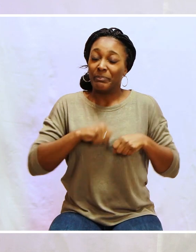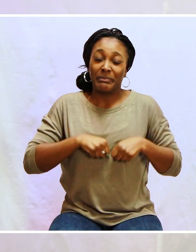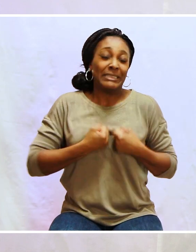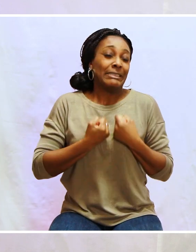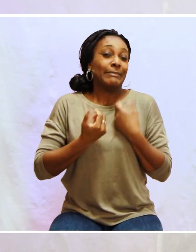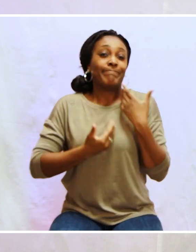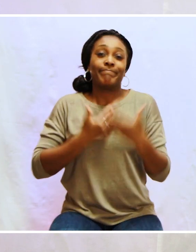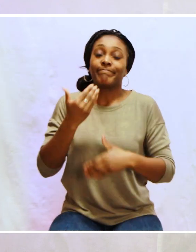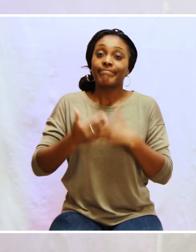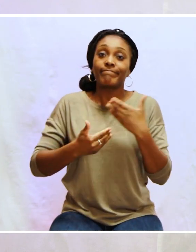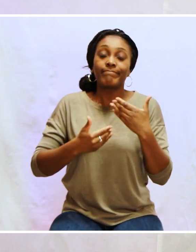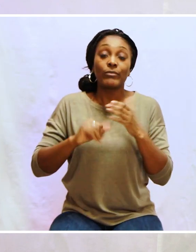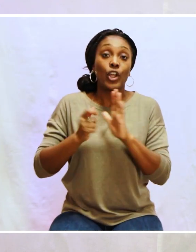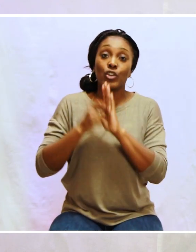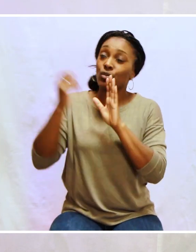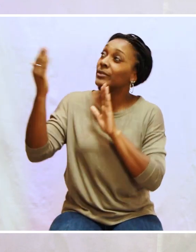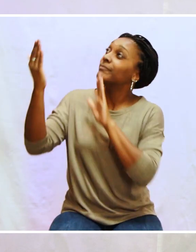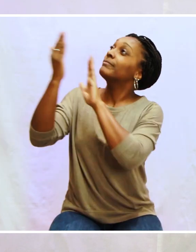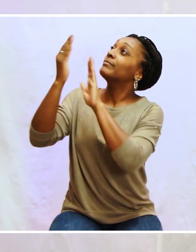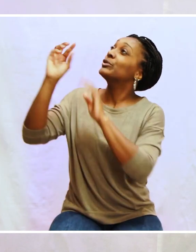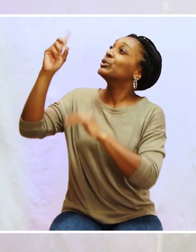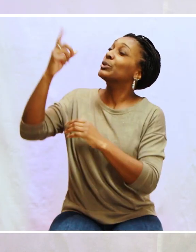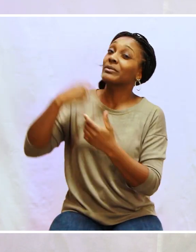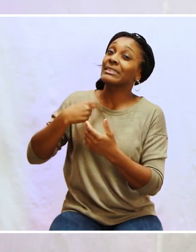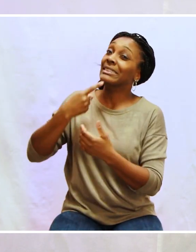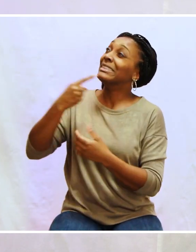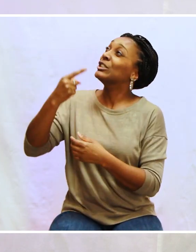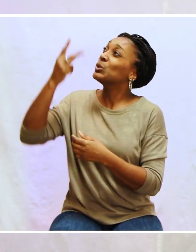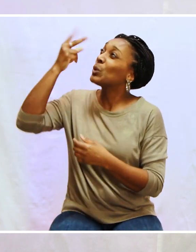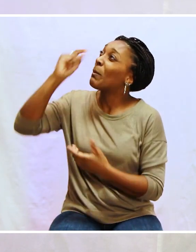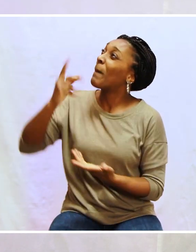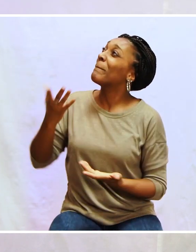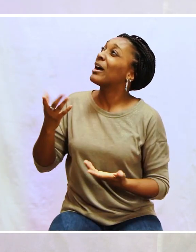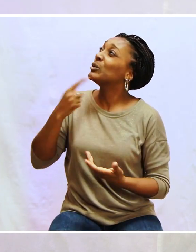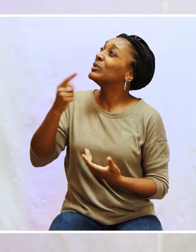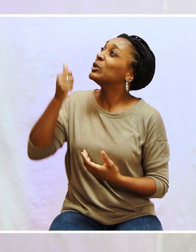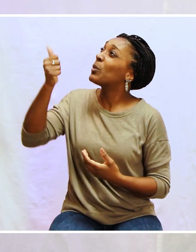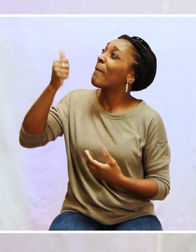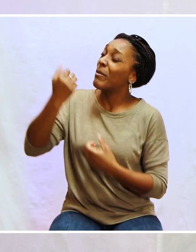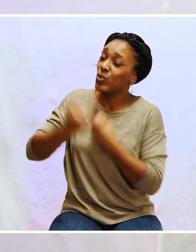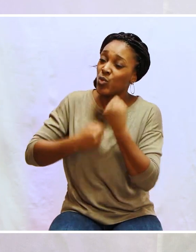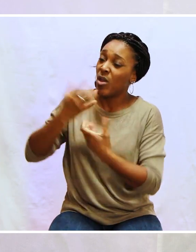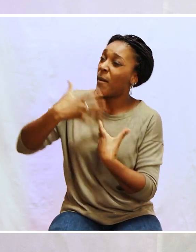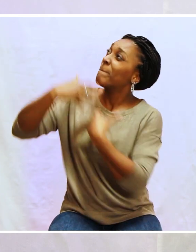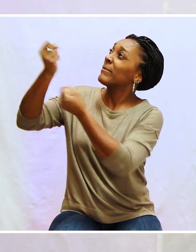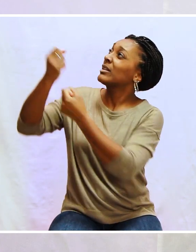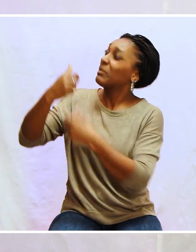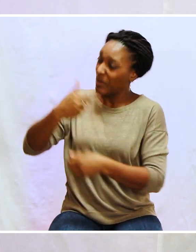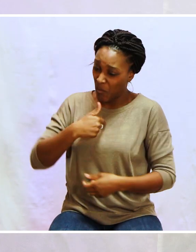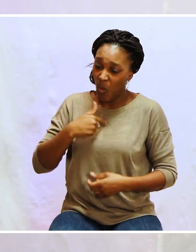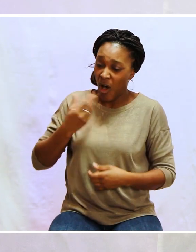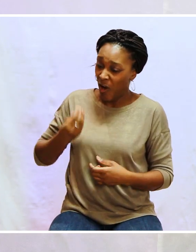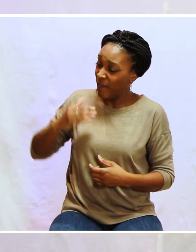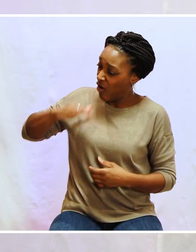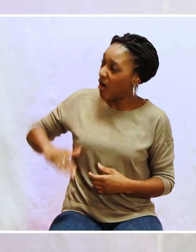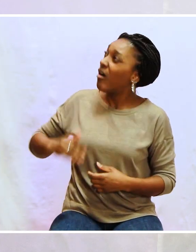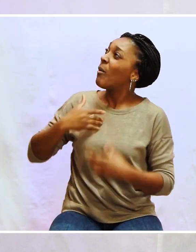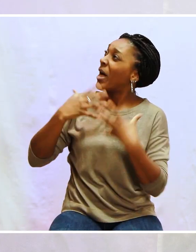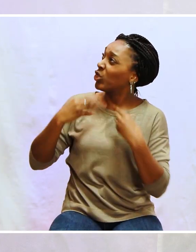Dieu, et puis il a dit au Seigneur, mais toi, tu ne me comprends pas. Tu dis que tu portes nos douleurs, mais moi, j'étais abusé